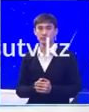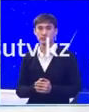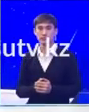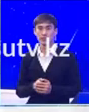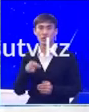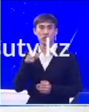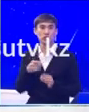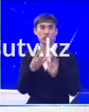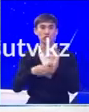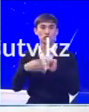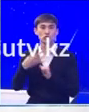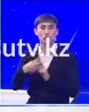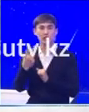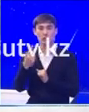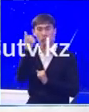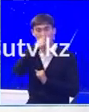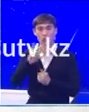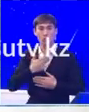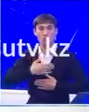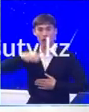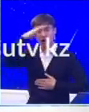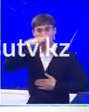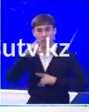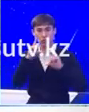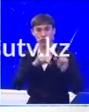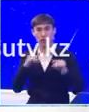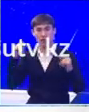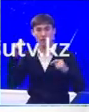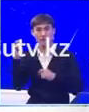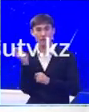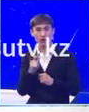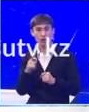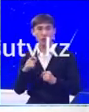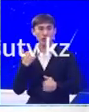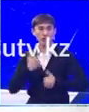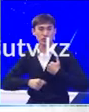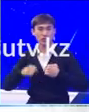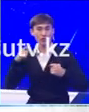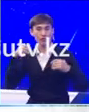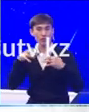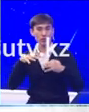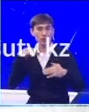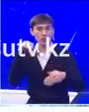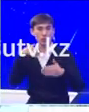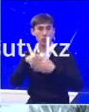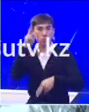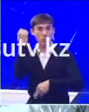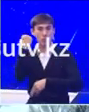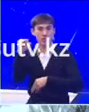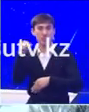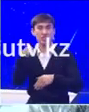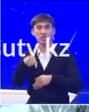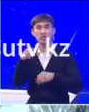В 1942 году мой отец ушел добровольцем на фронт. С честью воевал до победного